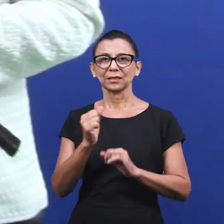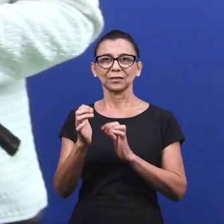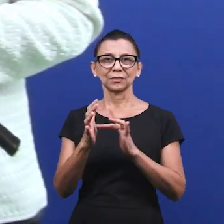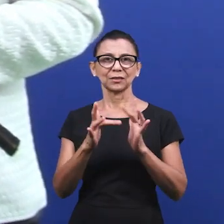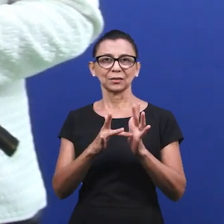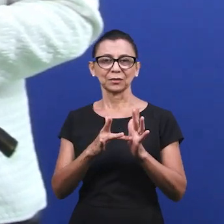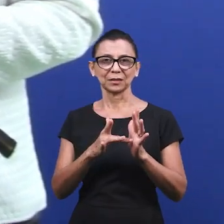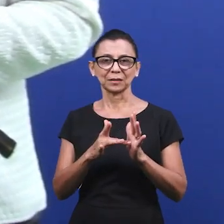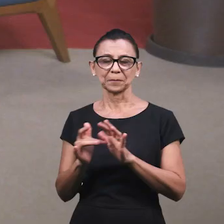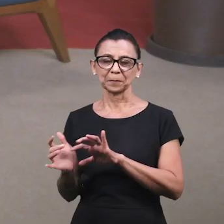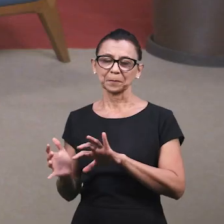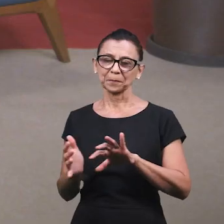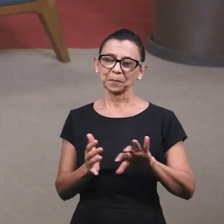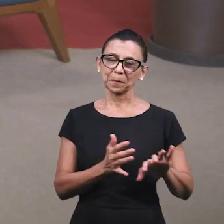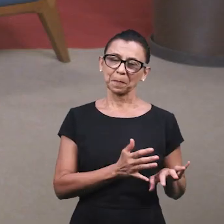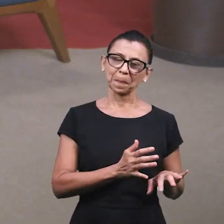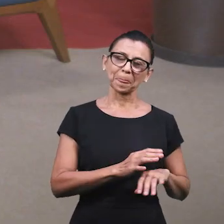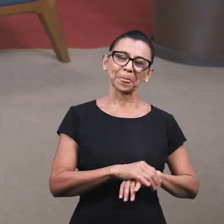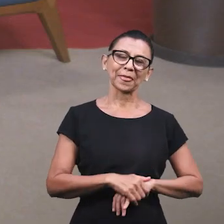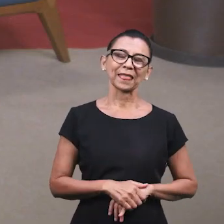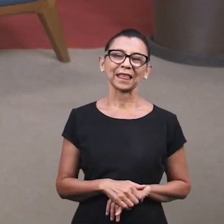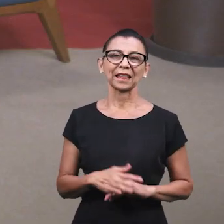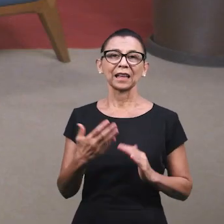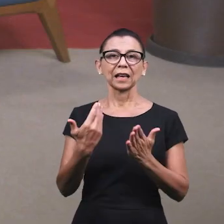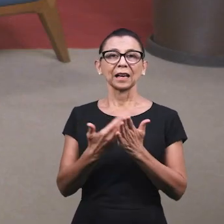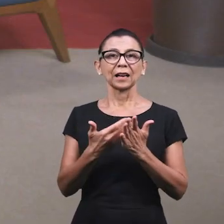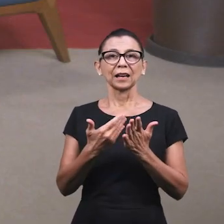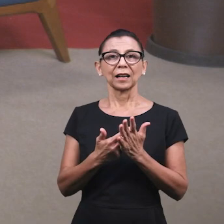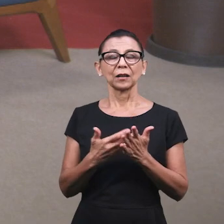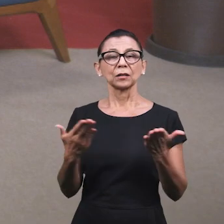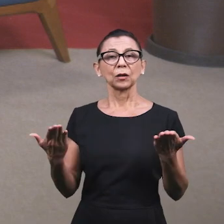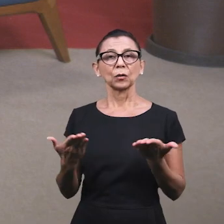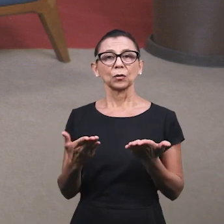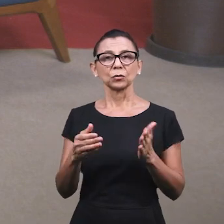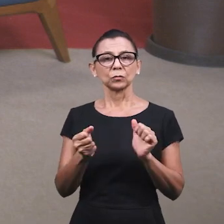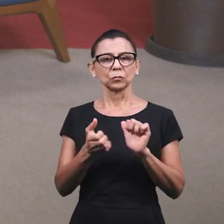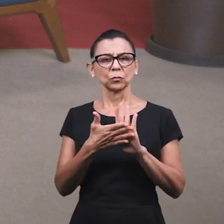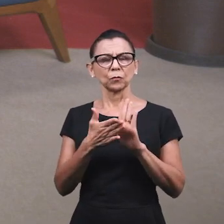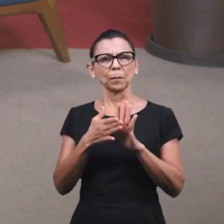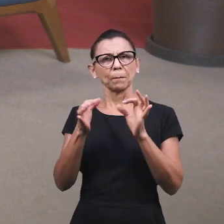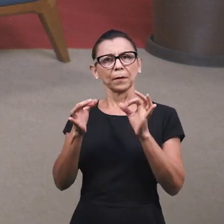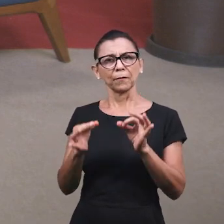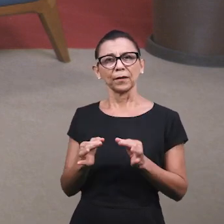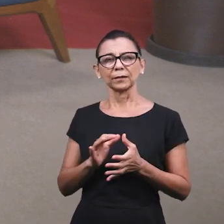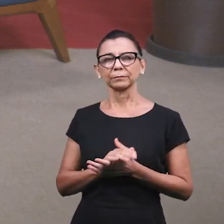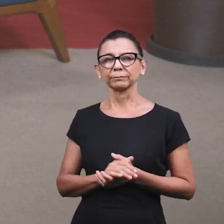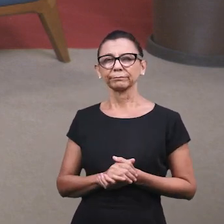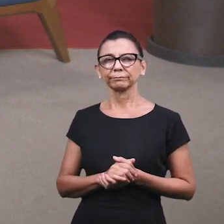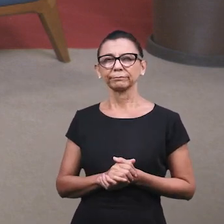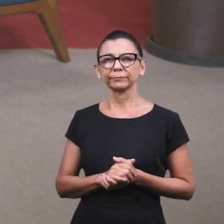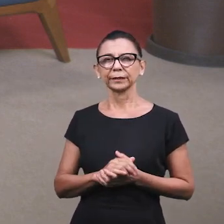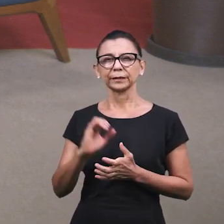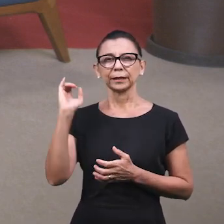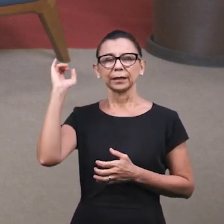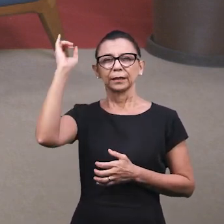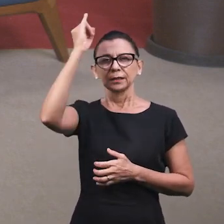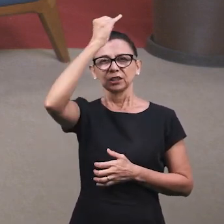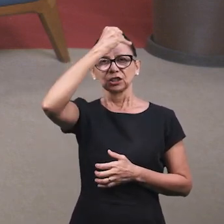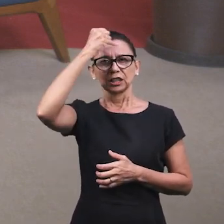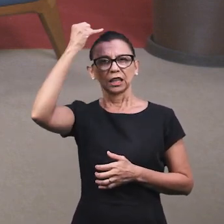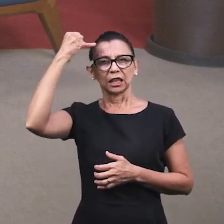du Seigneur Jésus. Et dans l'étude d'aujourd'hui, dans le volet Parfaite Louange, c'est la sœur